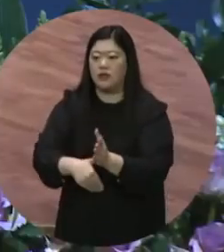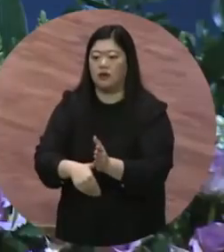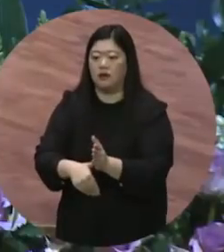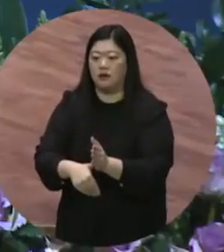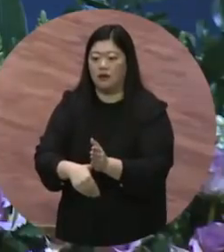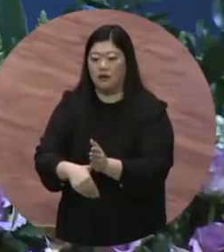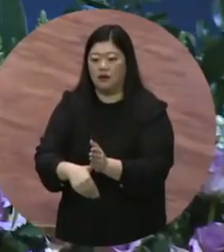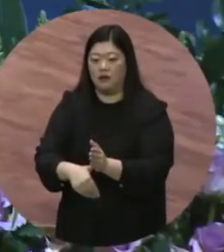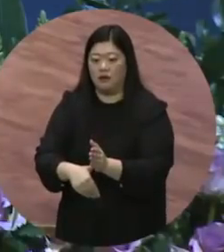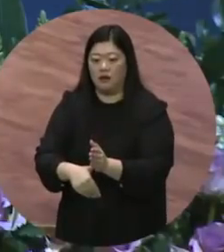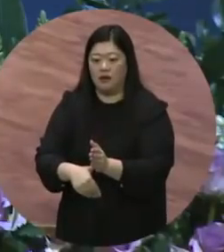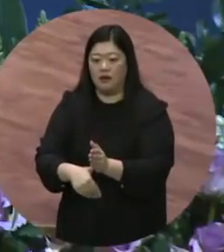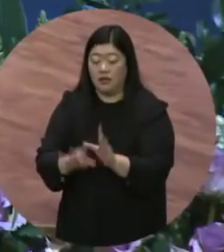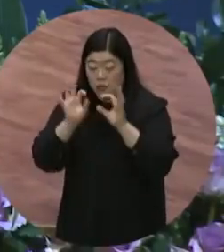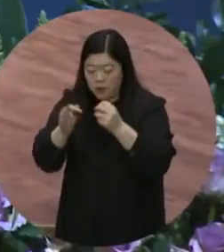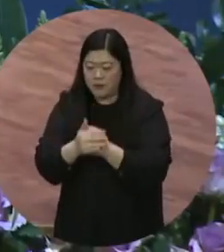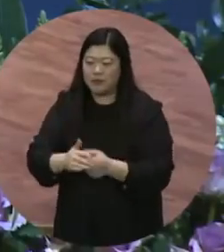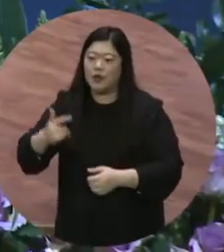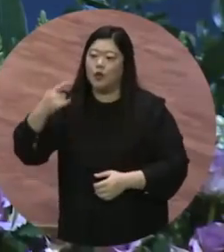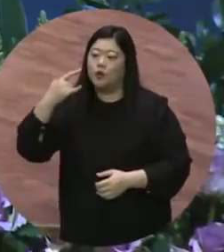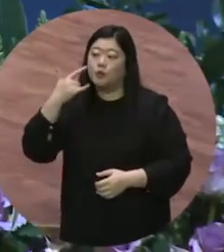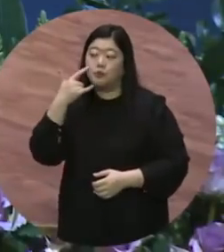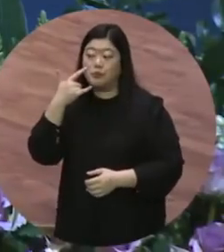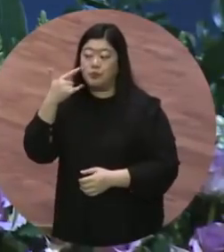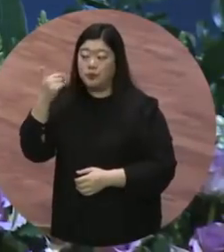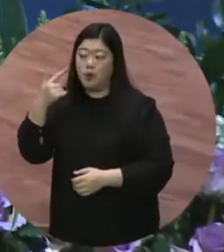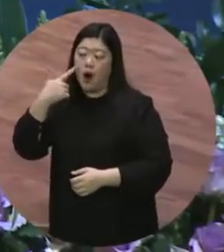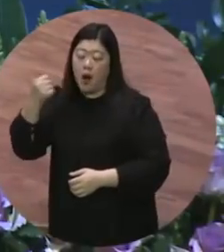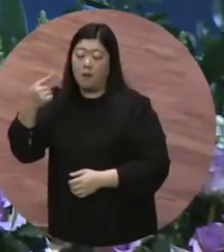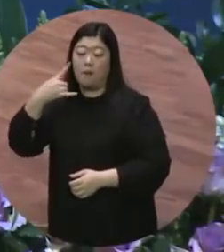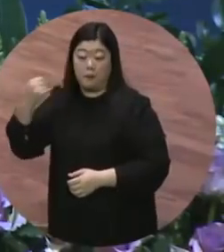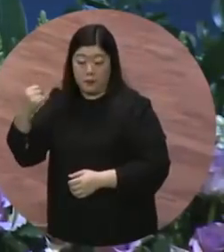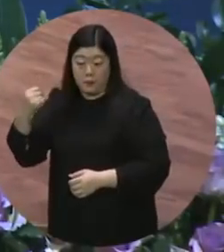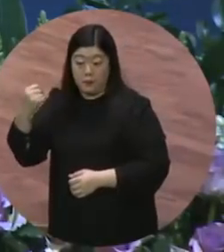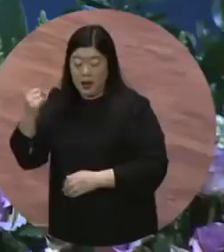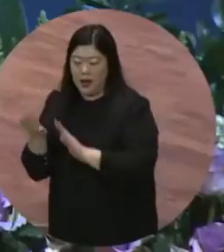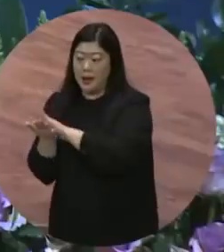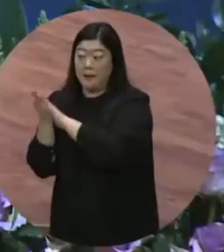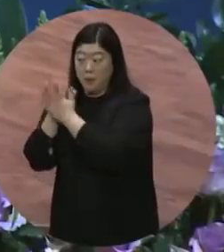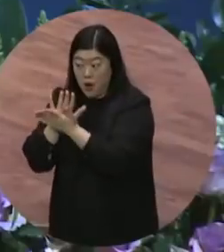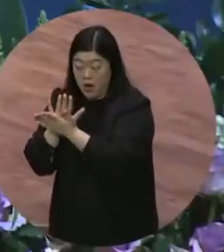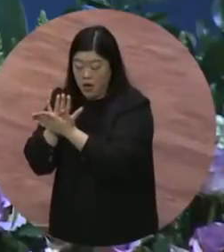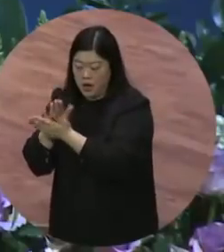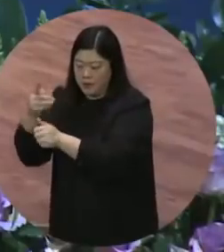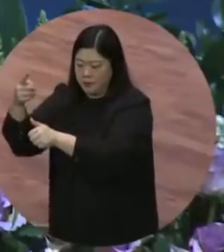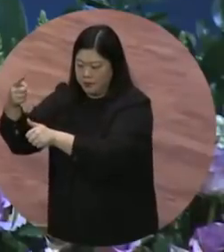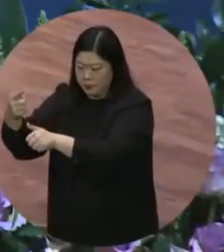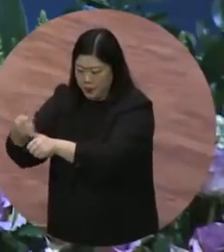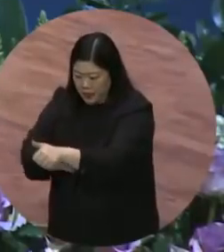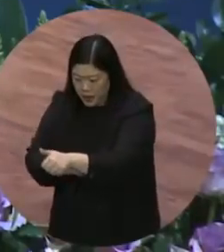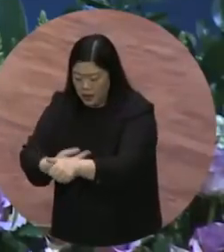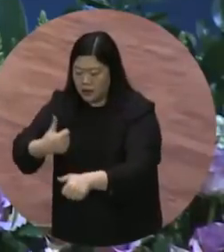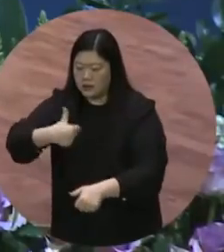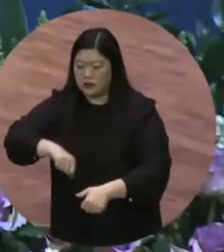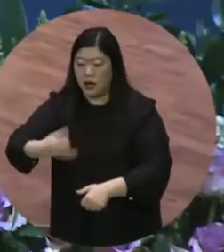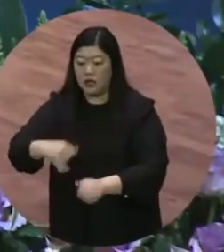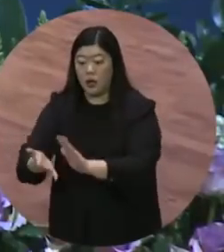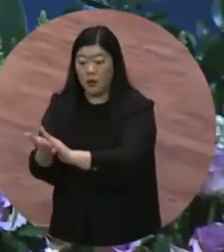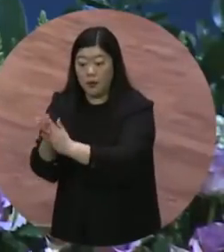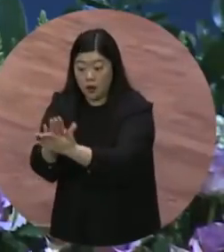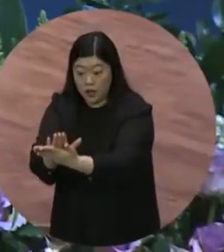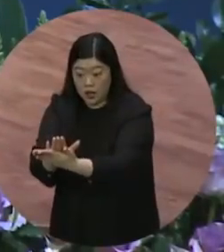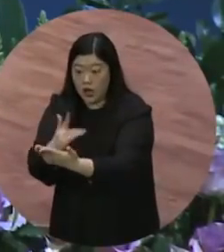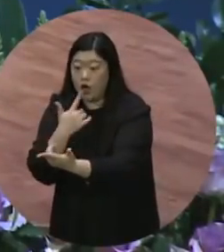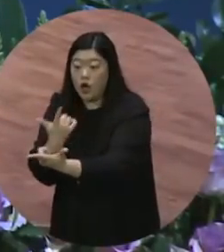바뀌면 자녀가 변한다. 그러나 성경적으로 봤을 때 부모가 복음적이면 자녀도 복음적이다.